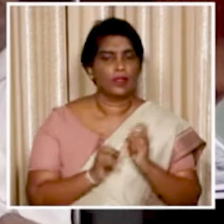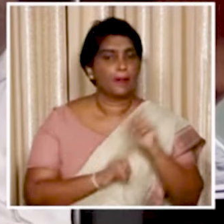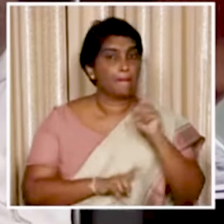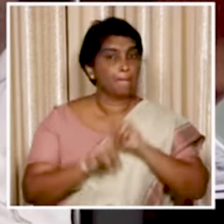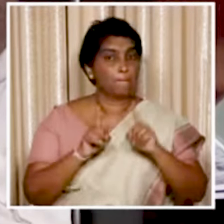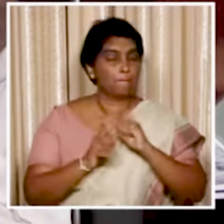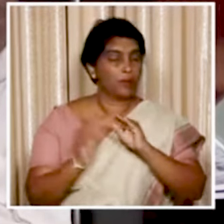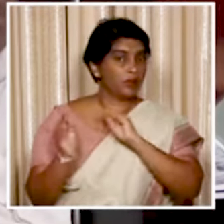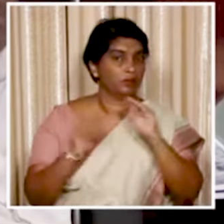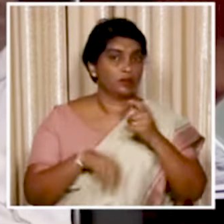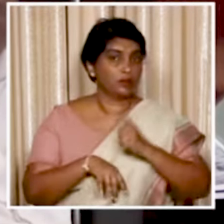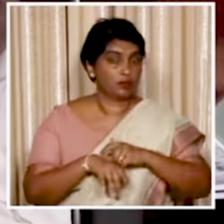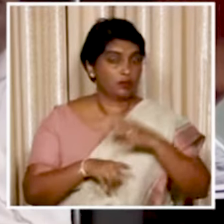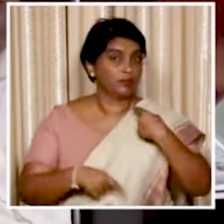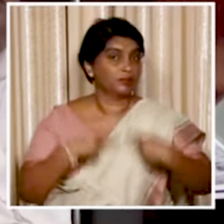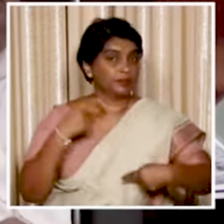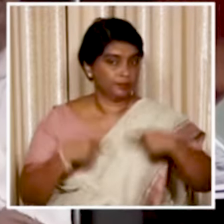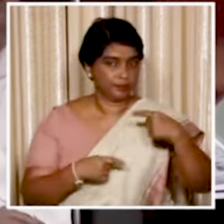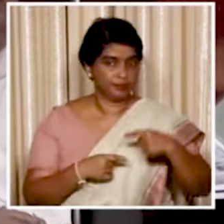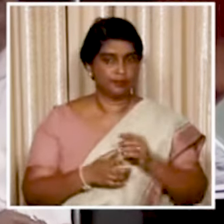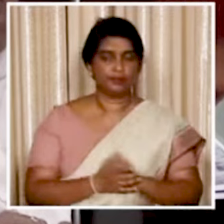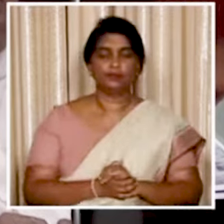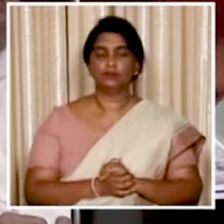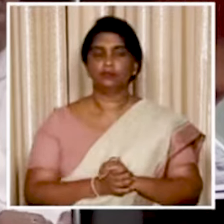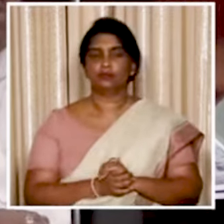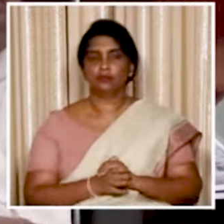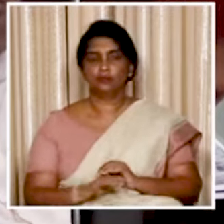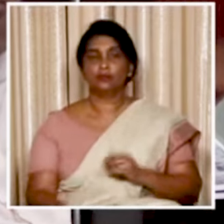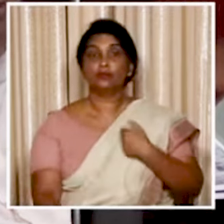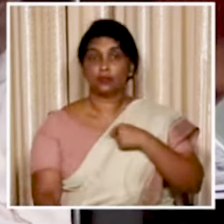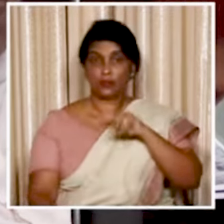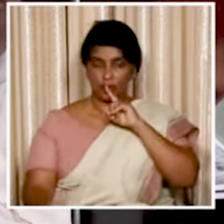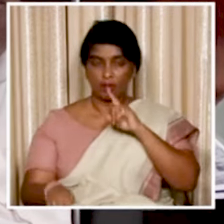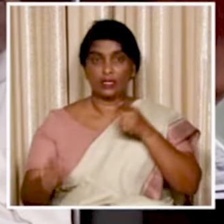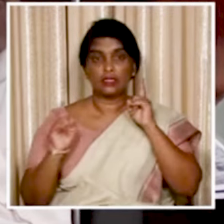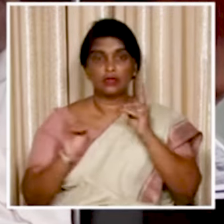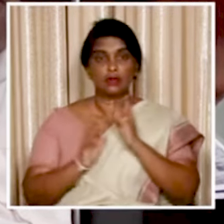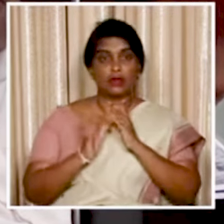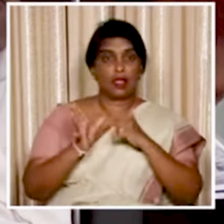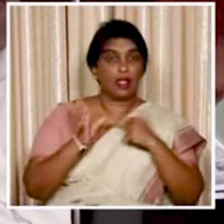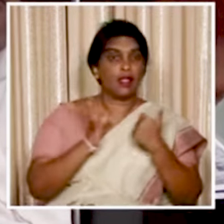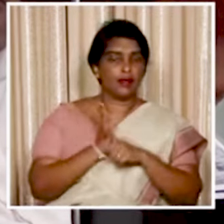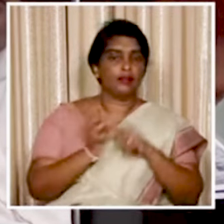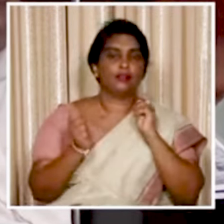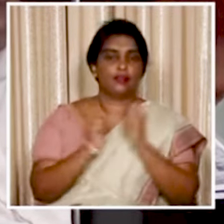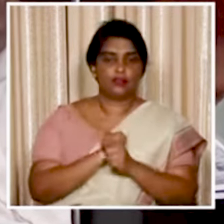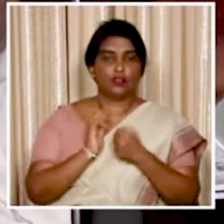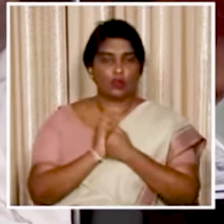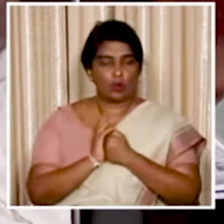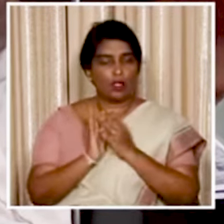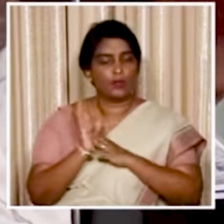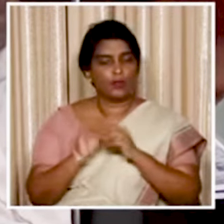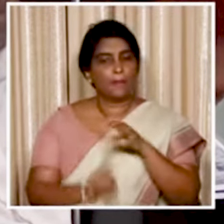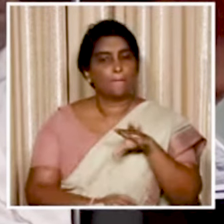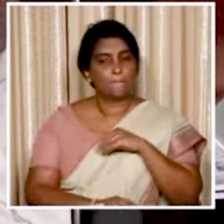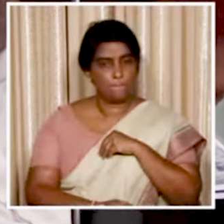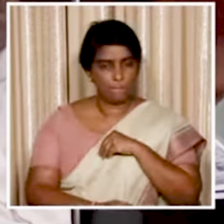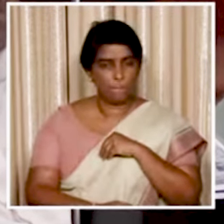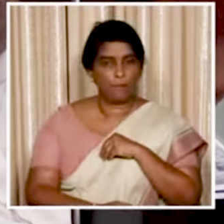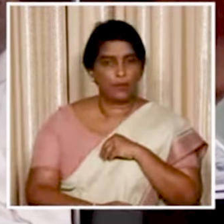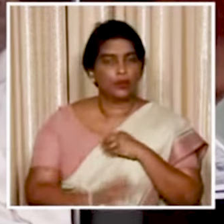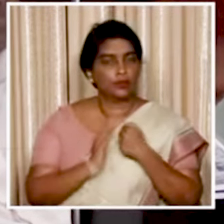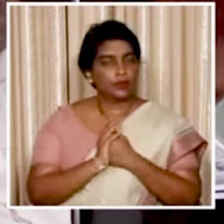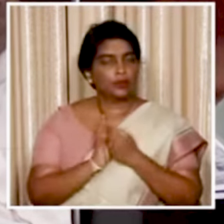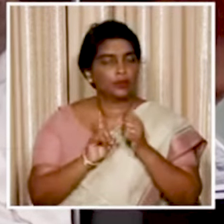පාර්ලිමේන්තුවේ කල්ත අපිට අවස්ථාවේ විවාදයේදී අපි කිව්වා ක්‍රීඩාපද වෙනස් කරන්න ඕන කියලා. ගරු අපැතුමත් පිළිගත්තා. බලන්න